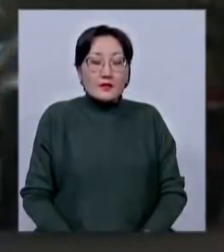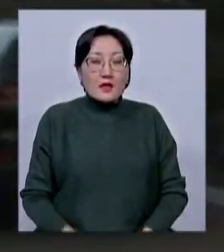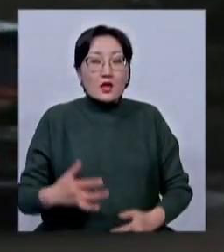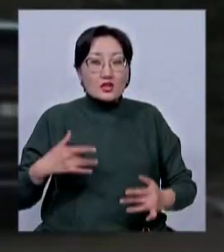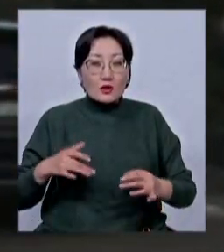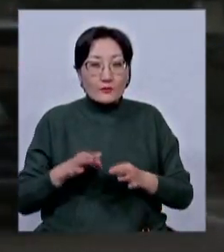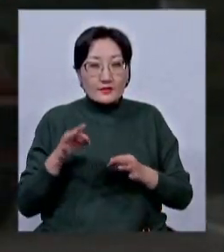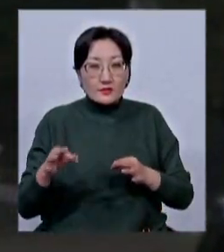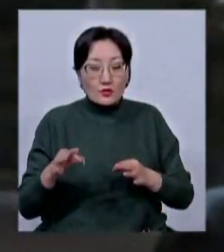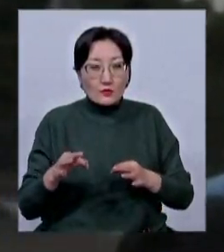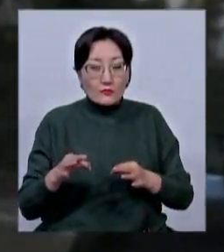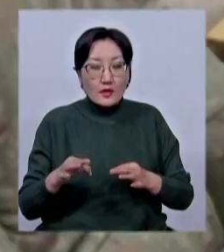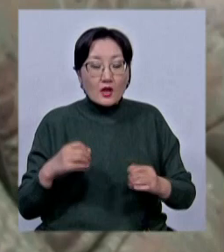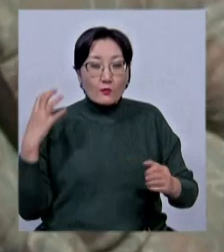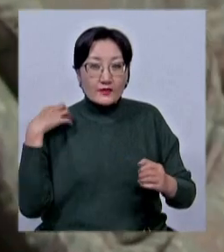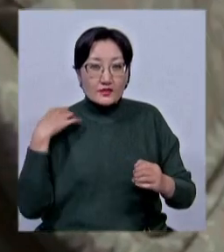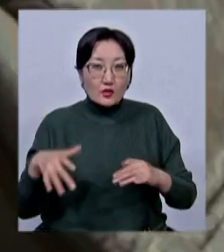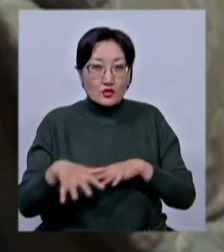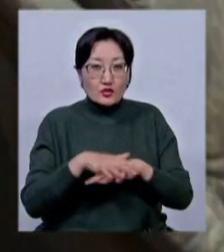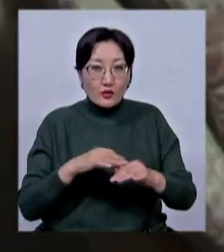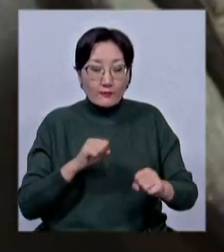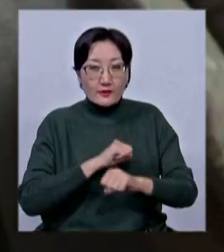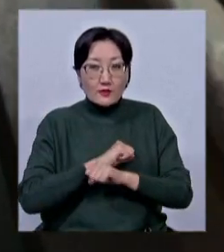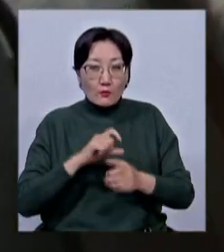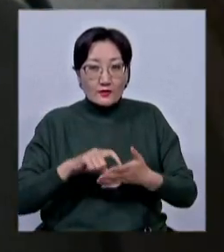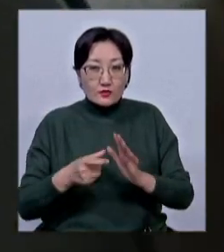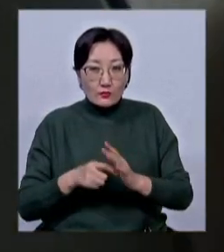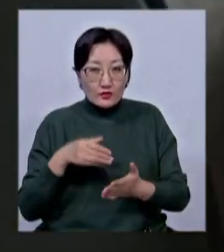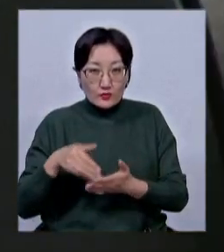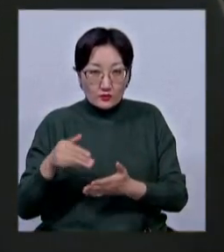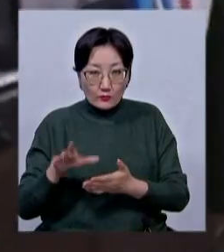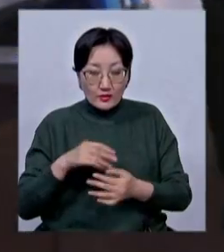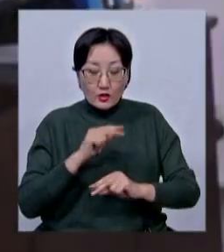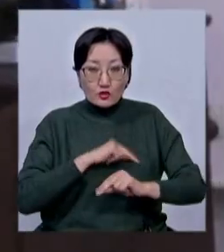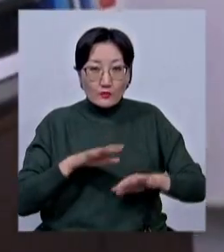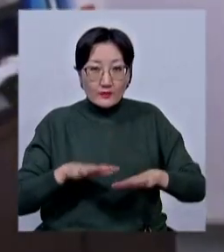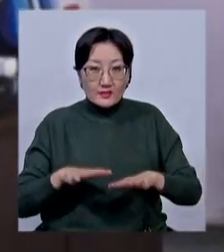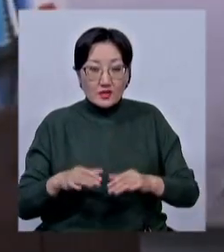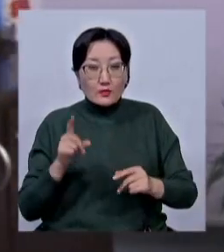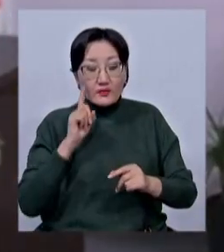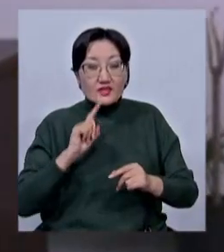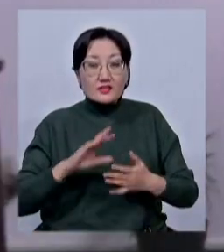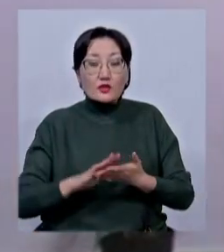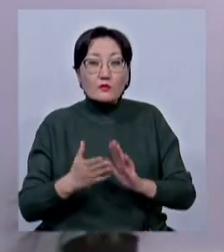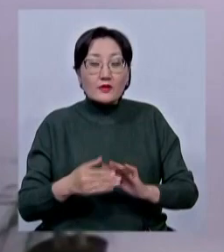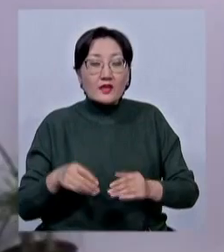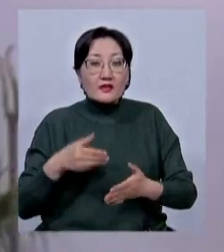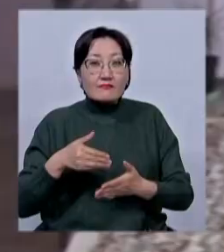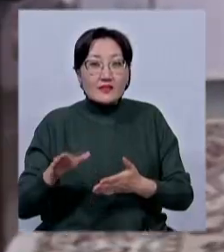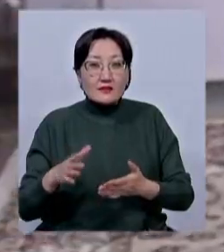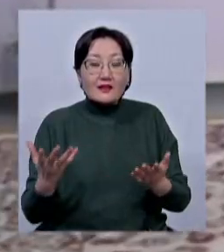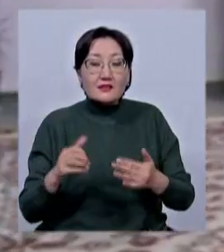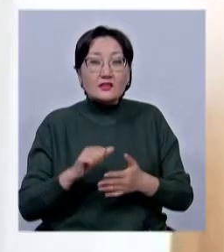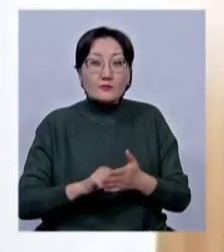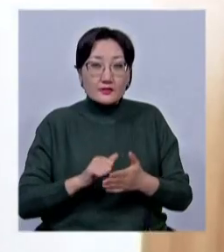Жамбыл облысының атқамінерлері жаппай демалыс бөлмелерінен бас тартып жатыр. Жұмыс орнындағы жайлы жайды қажетсінбей жатуының